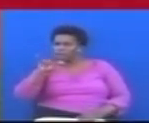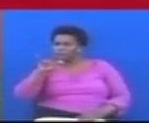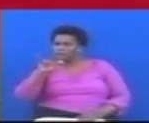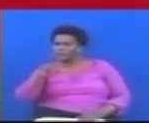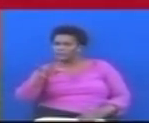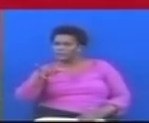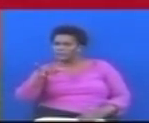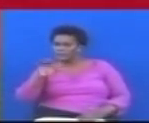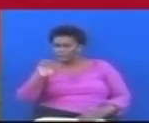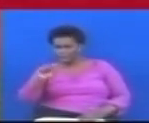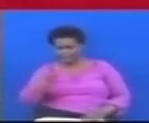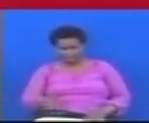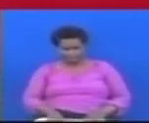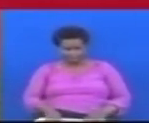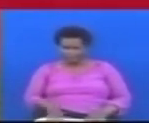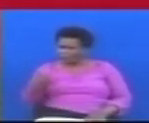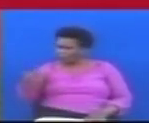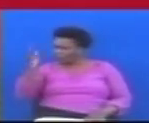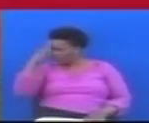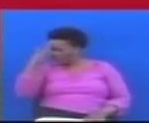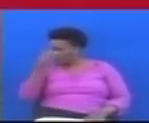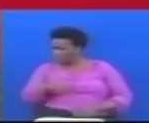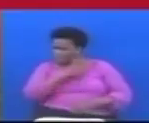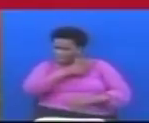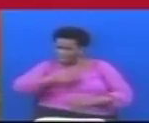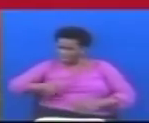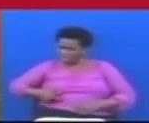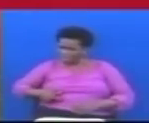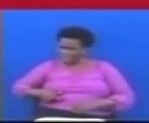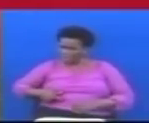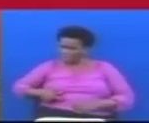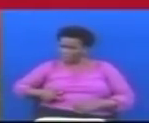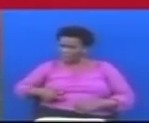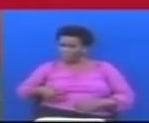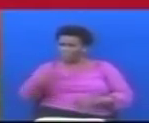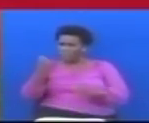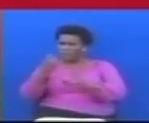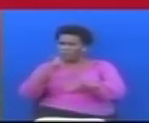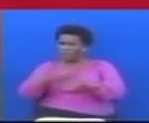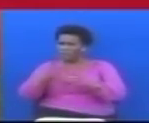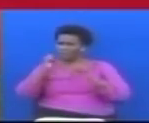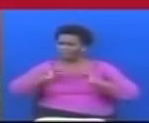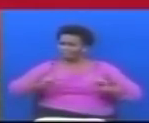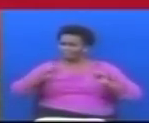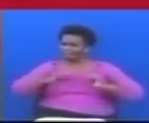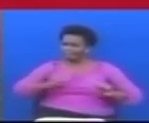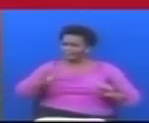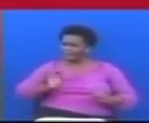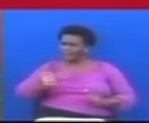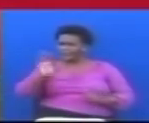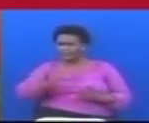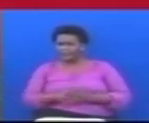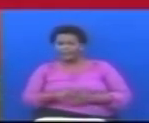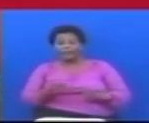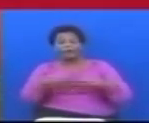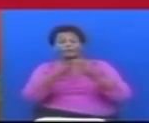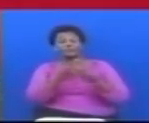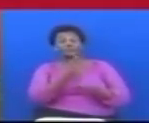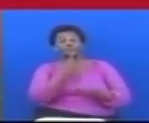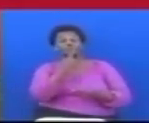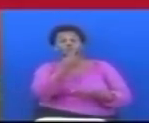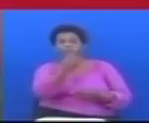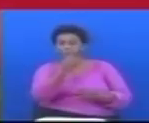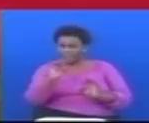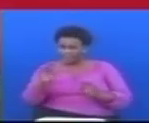rais Dr. Magufuli alipotembelea ziara katika mkoa wa Mara alitoa maelekezo ili tuweze kujenga